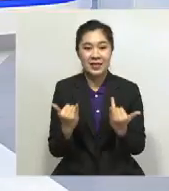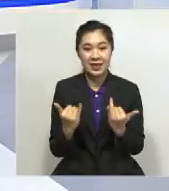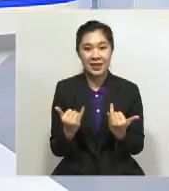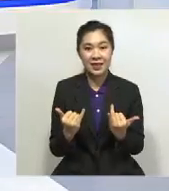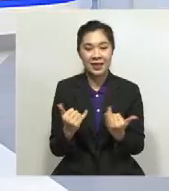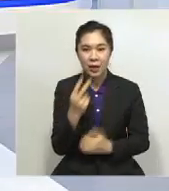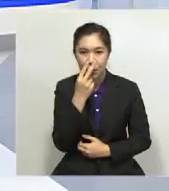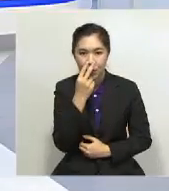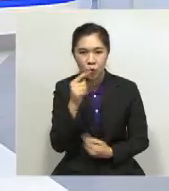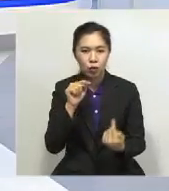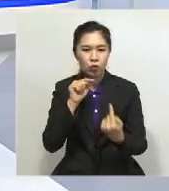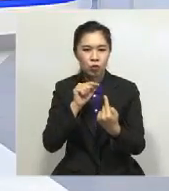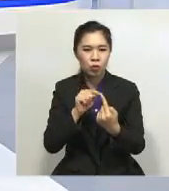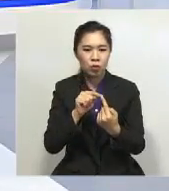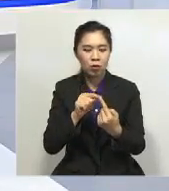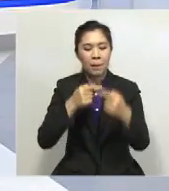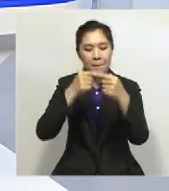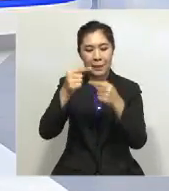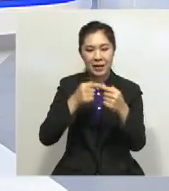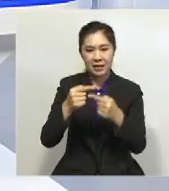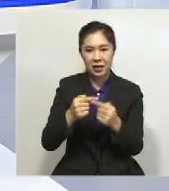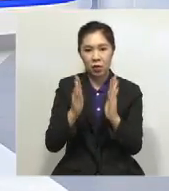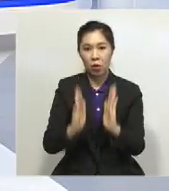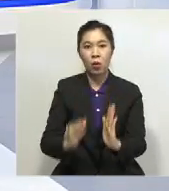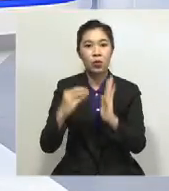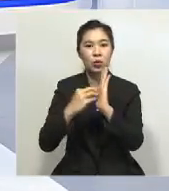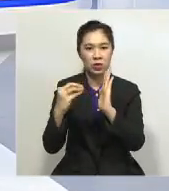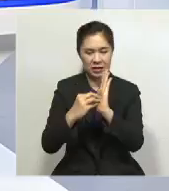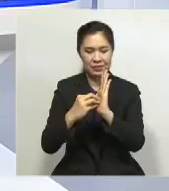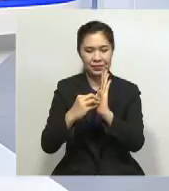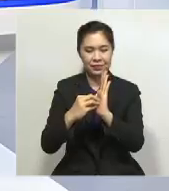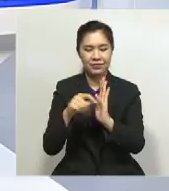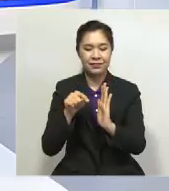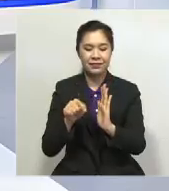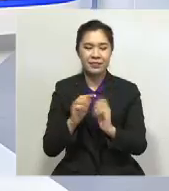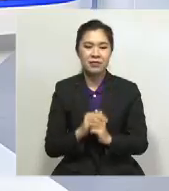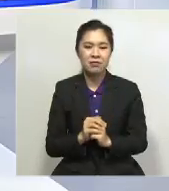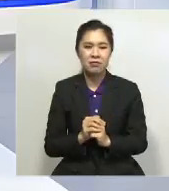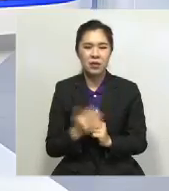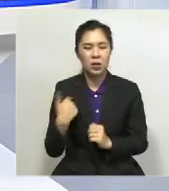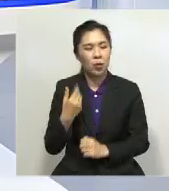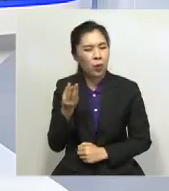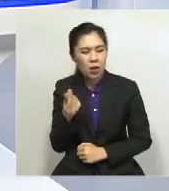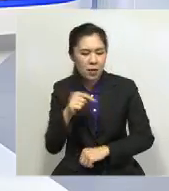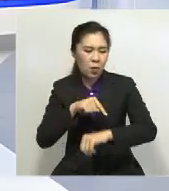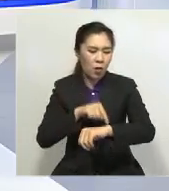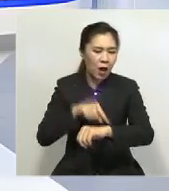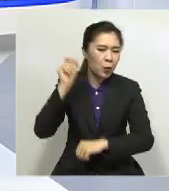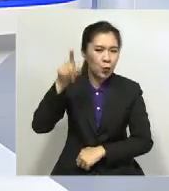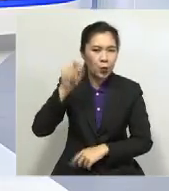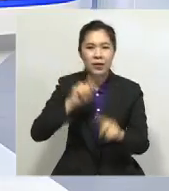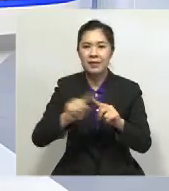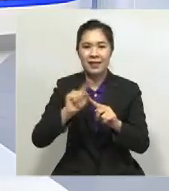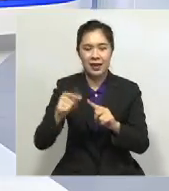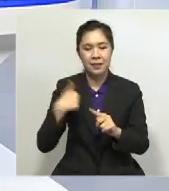คุณผู้ชมช่วงนี้เรามาดูพฤติกรรมการใช้พลาสติกของคนกรุงเทพกันบ้างที่เรียกได้ว่ามีแต่ความเร่งรีบนะคะซึ่งก็เป็นสา